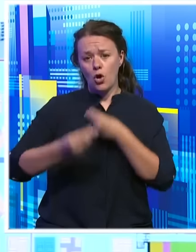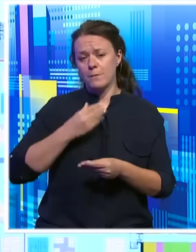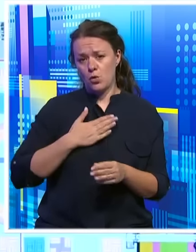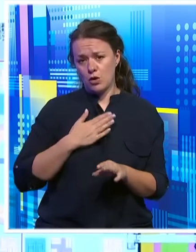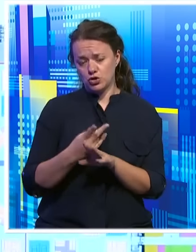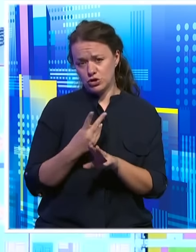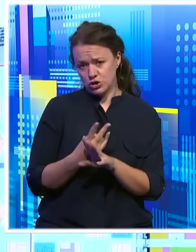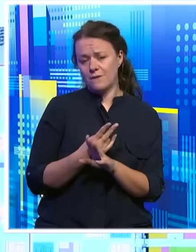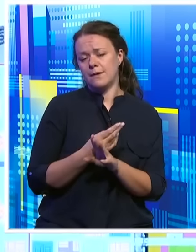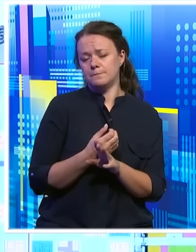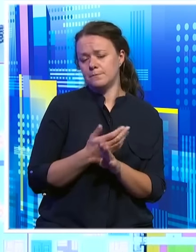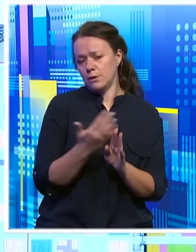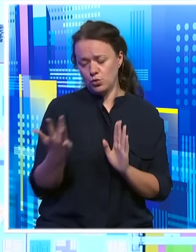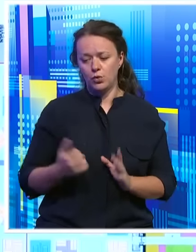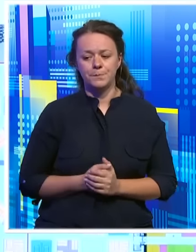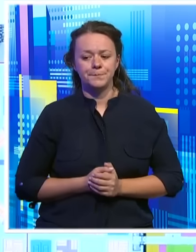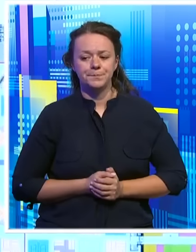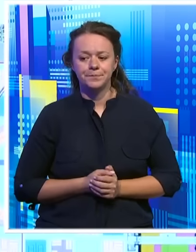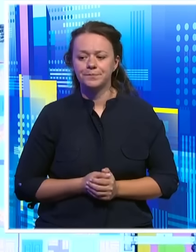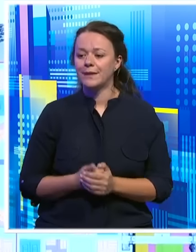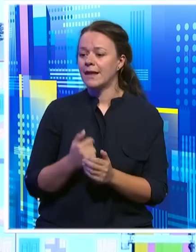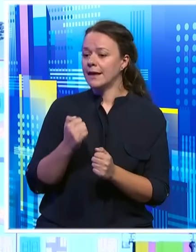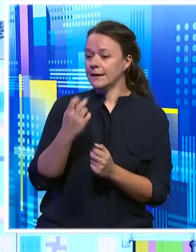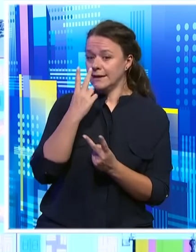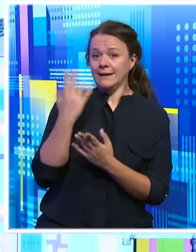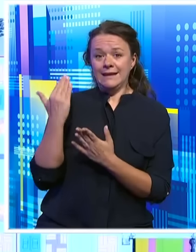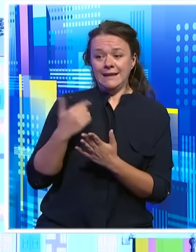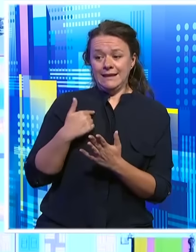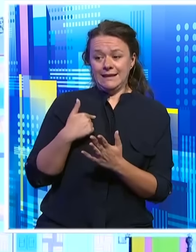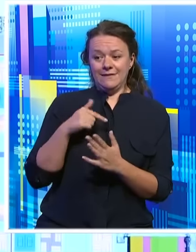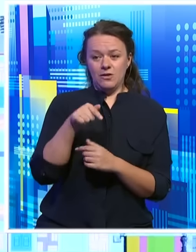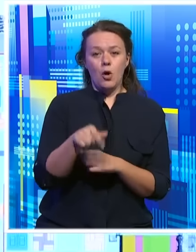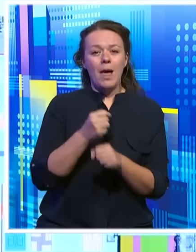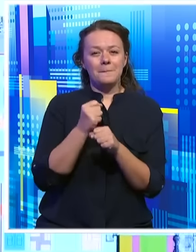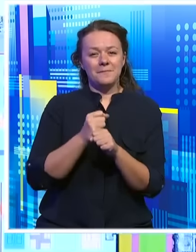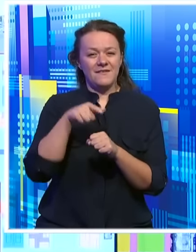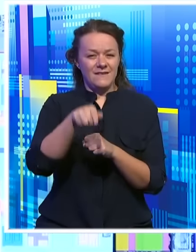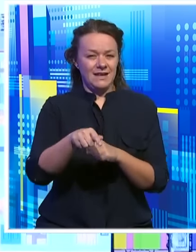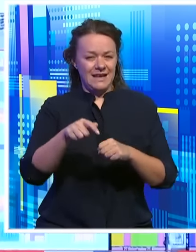Dakle, možete da vidite, sad smo izdvojili smo ovaj prostor, nacionalni stadion